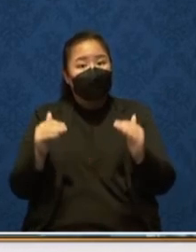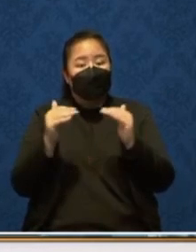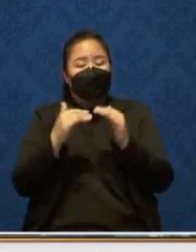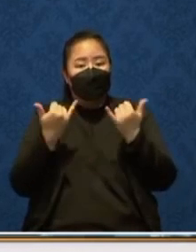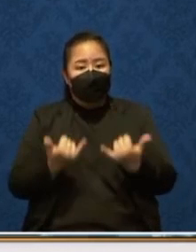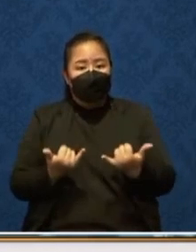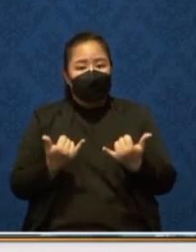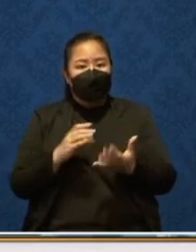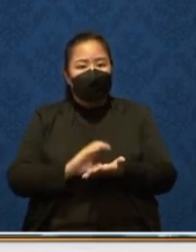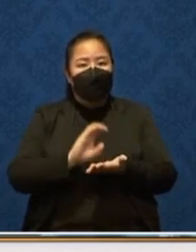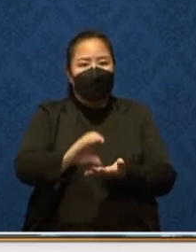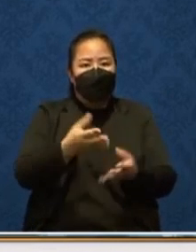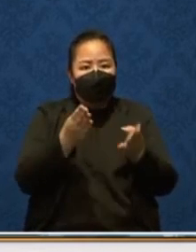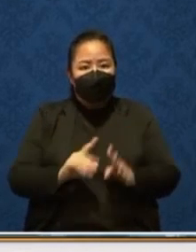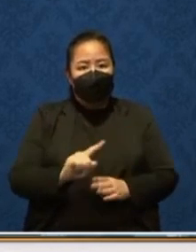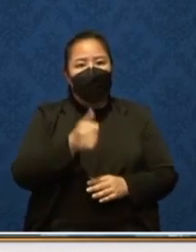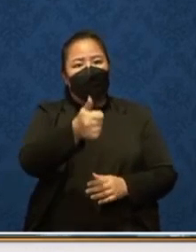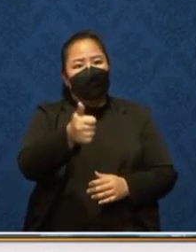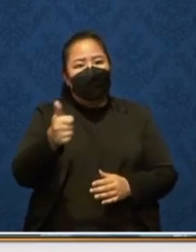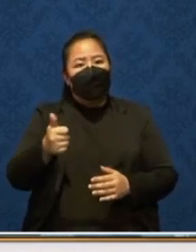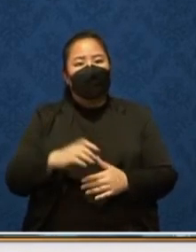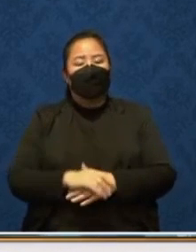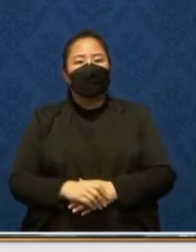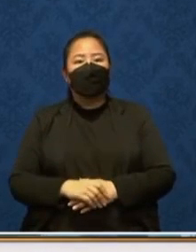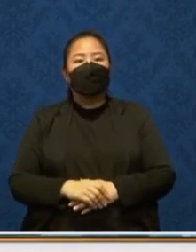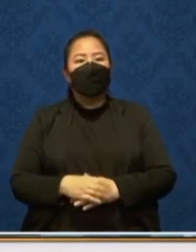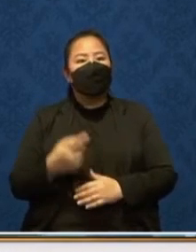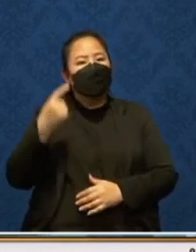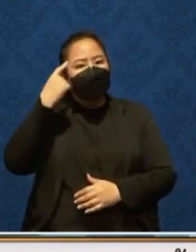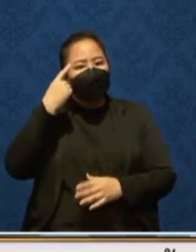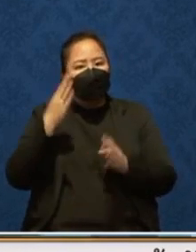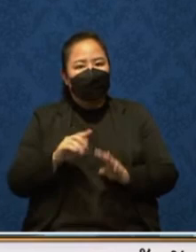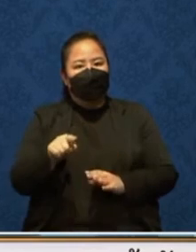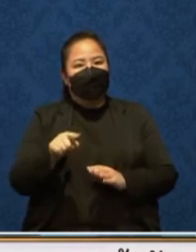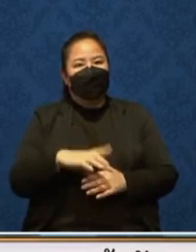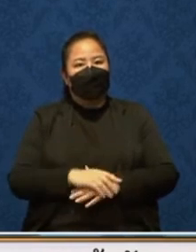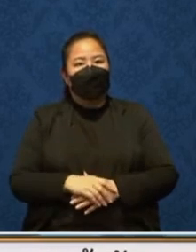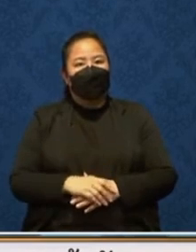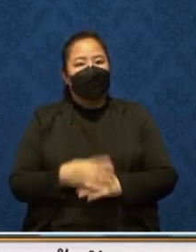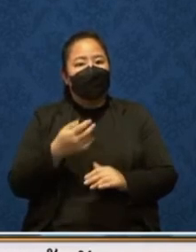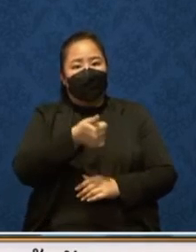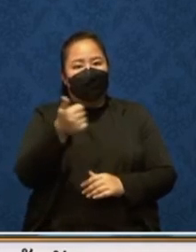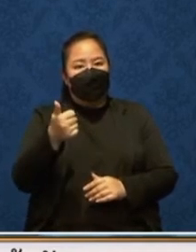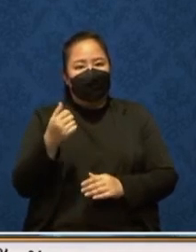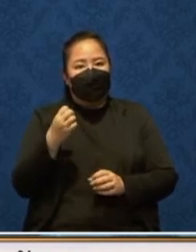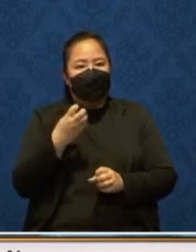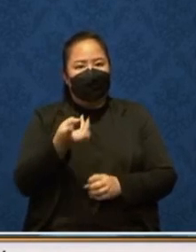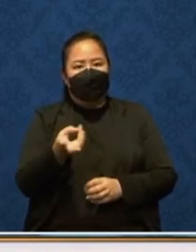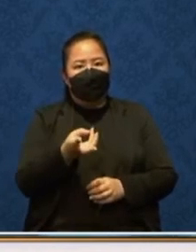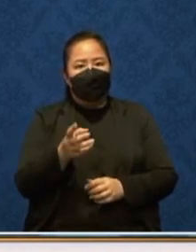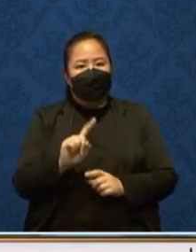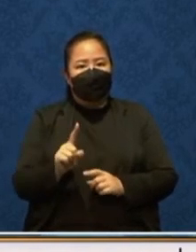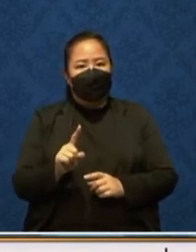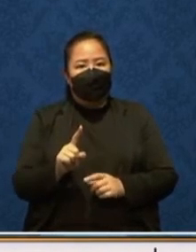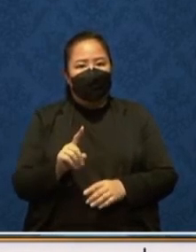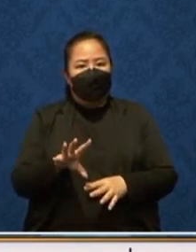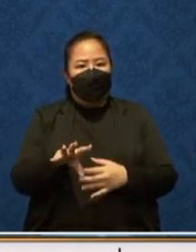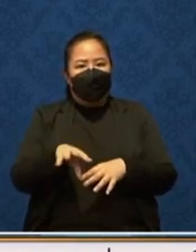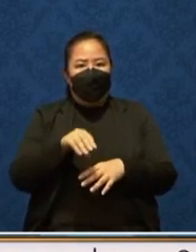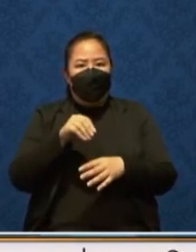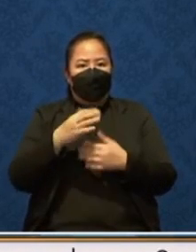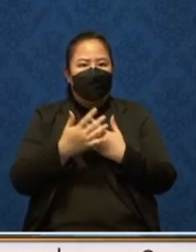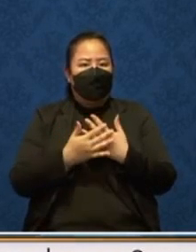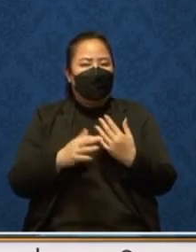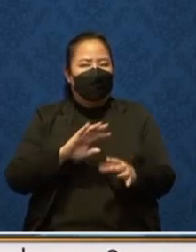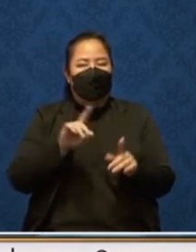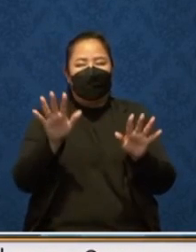ลงทุนแบไหนดีแล้ถาเกดที่หนึ่งได้มากก็คือที่อื่ๆได้น้อยท่านกคือสูปเลืดจากคนทแผนดนเี่ยหคร